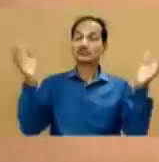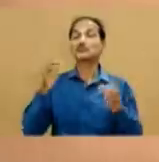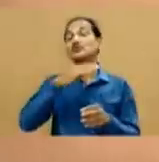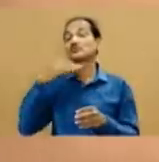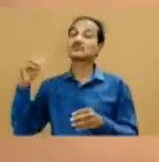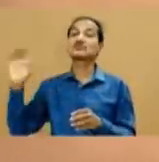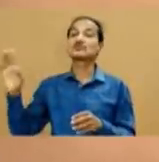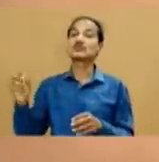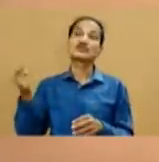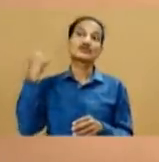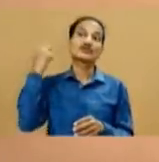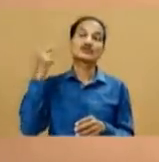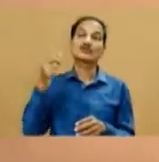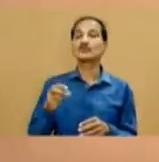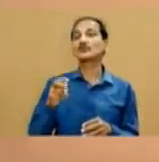24 घंटा भितरे